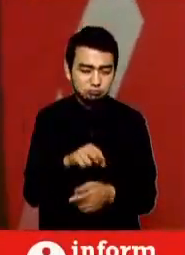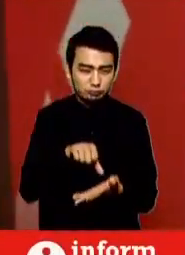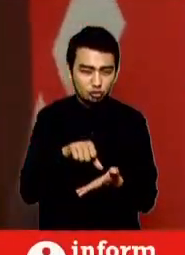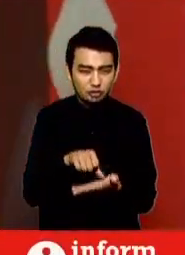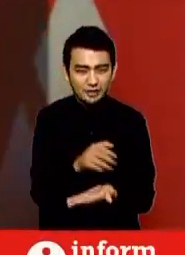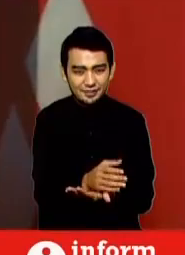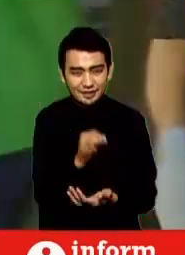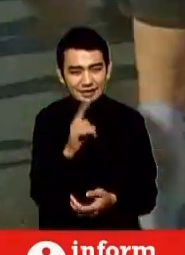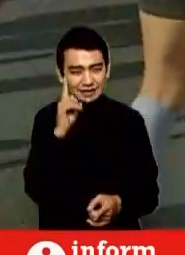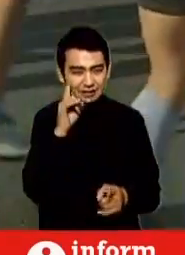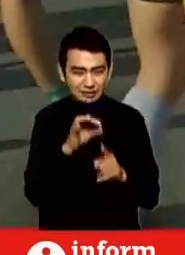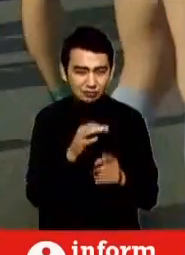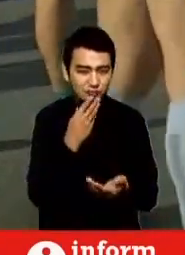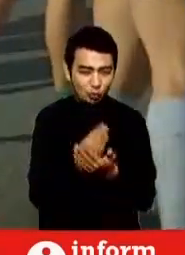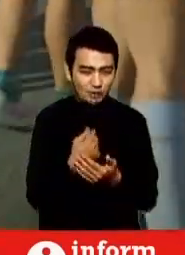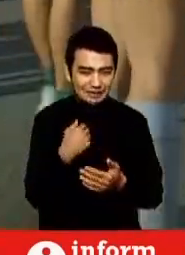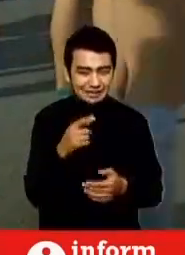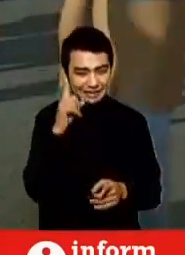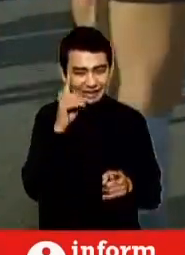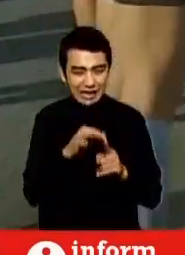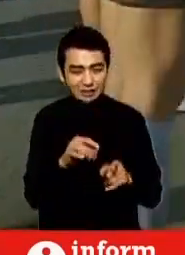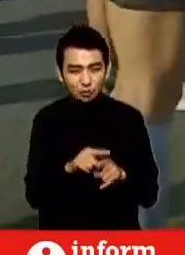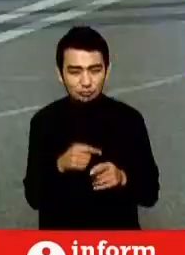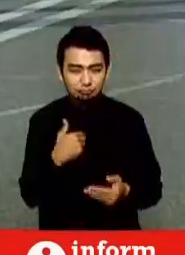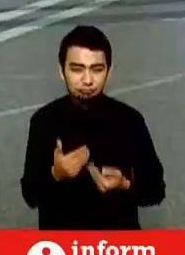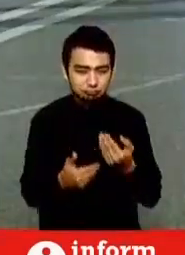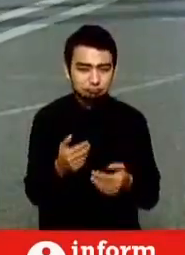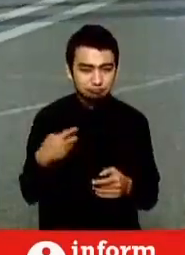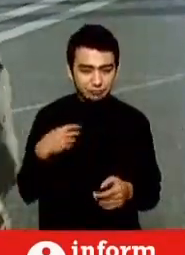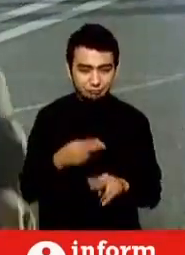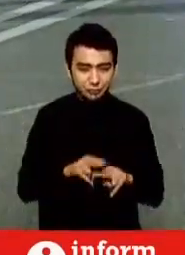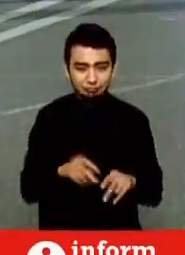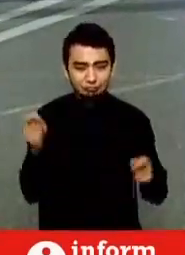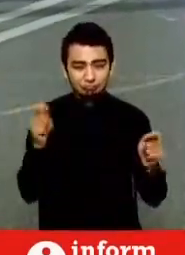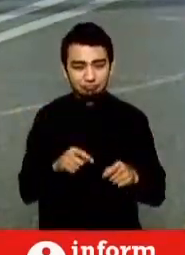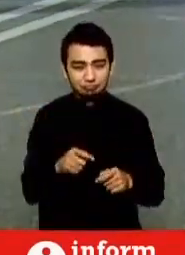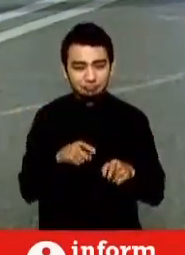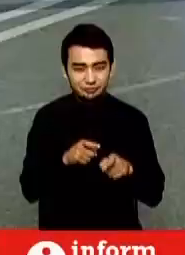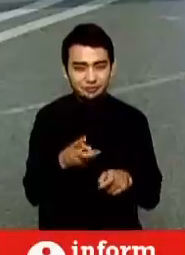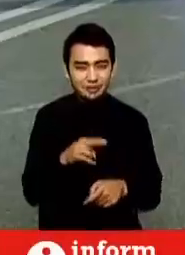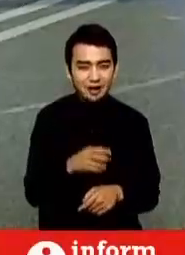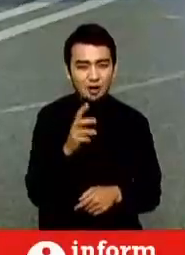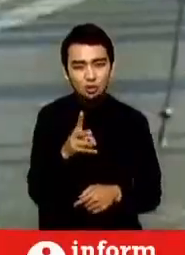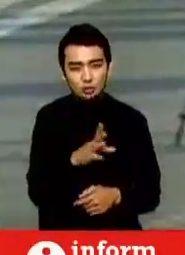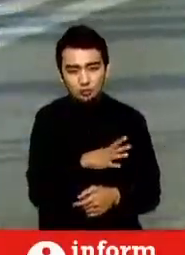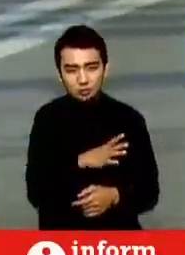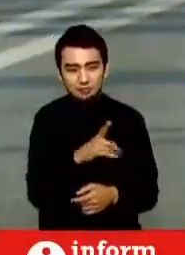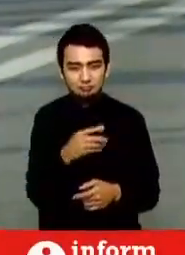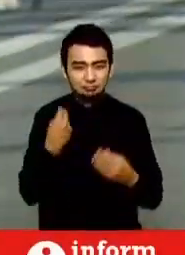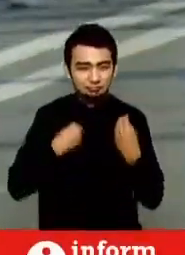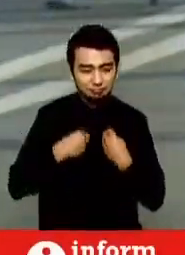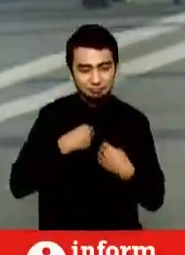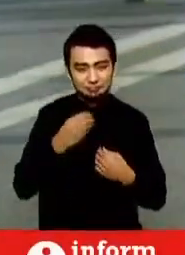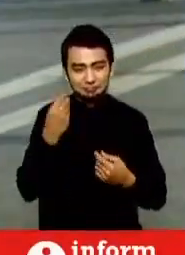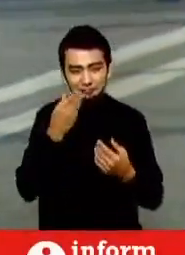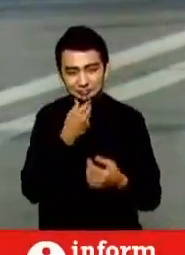Готовимся целенаправленно. Как бы не было, далеко мы приезжаем. Некоторые из участников превратили мероприятие в яркий маскарад. Среди